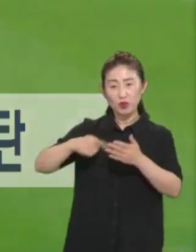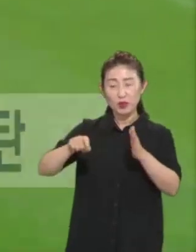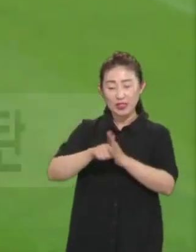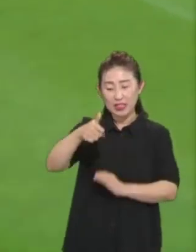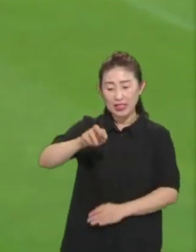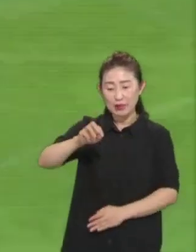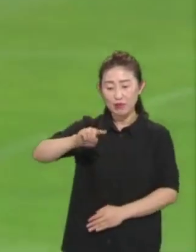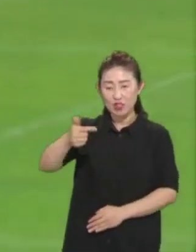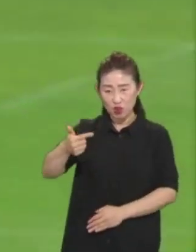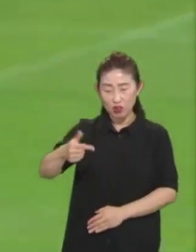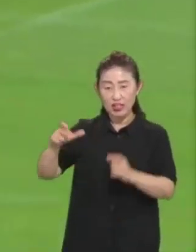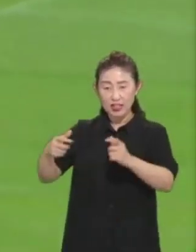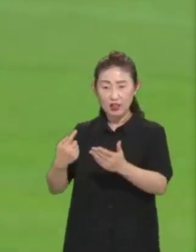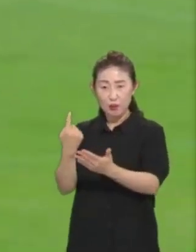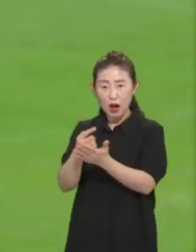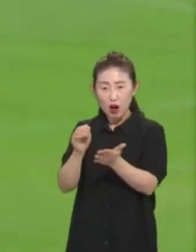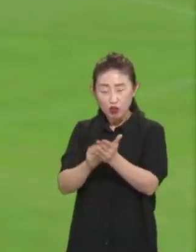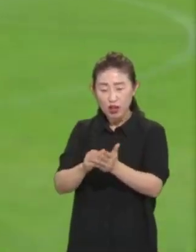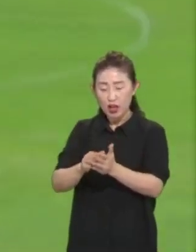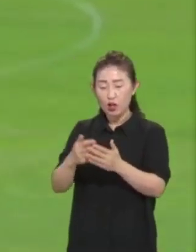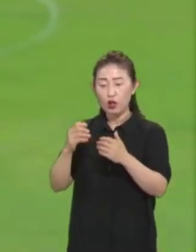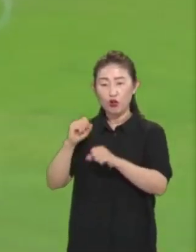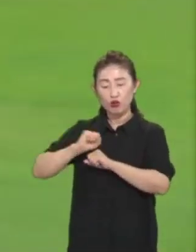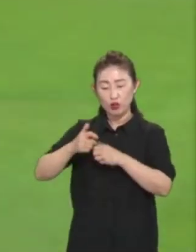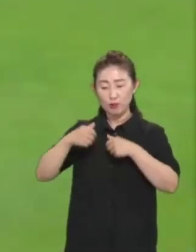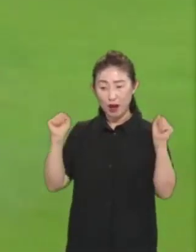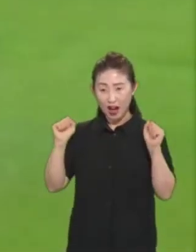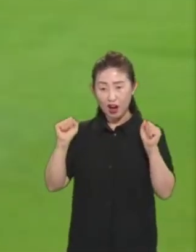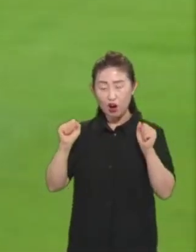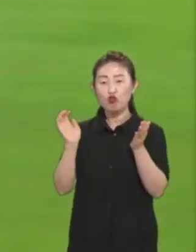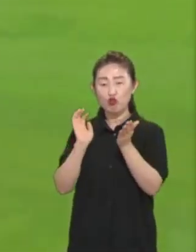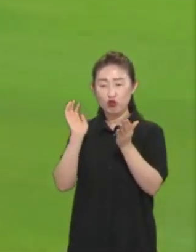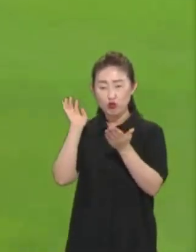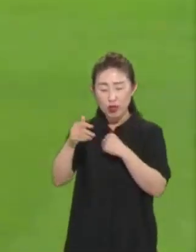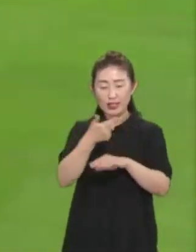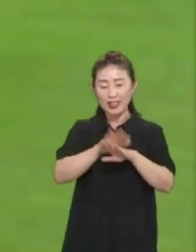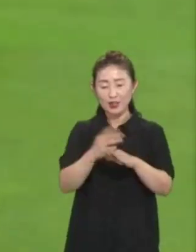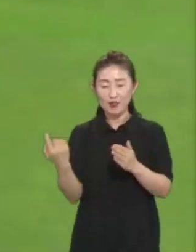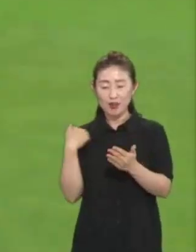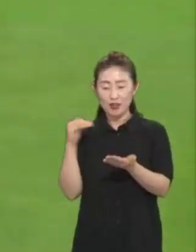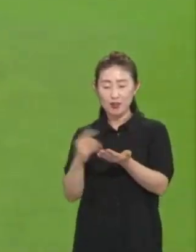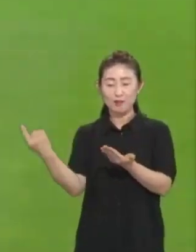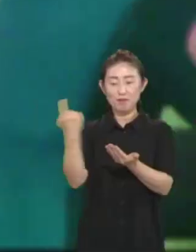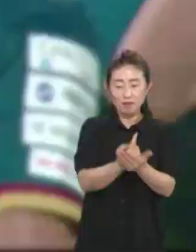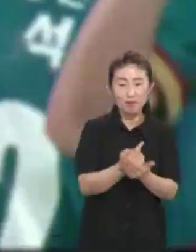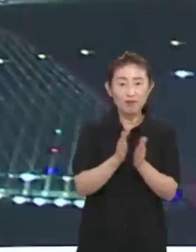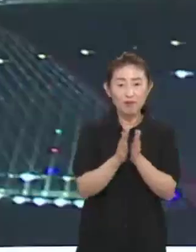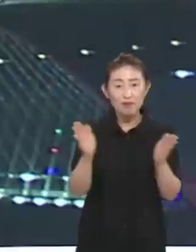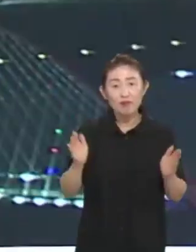김천 상무에서 뛰다 전역 직후 다시 친정팀인 대전으로 돌아오게 됐습니다.